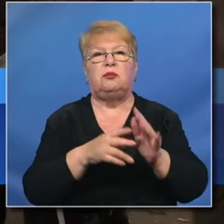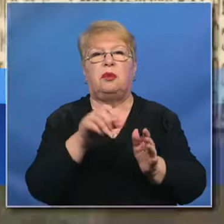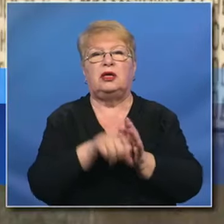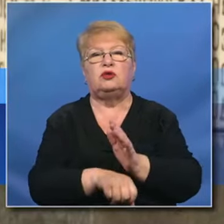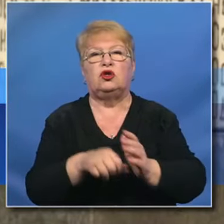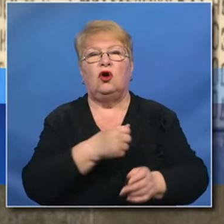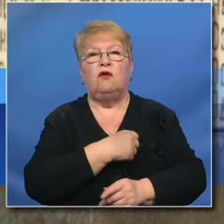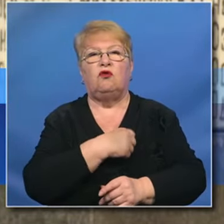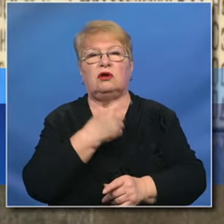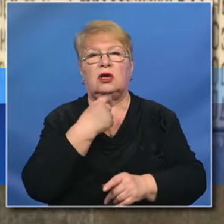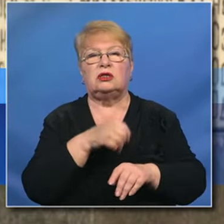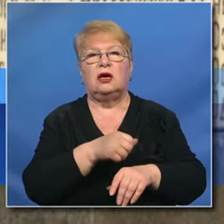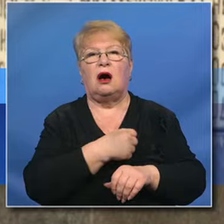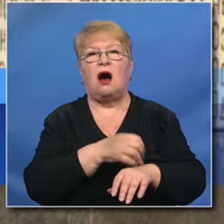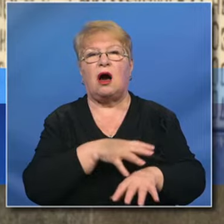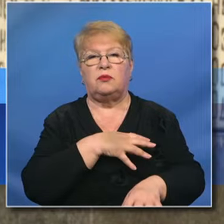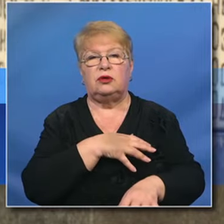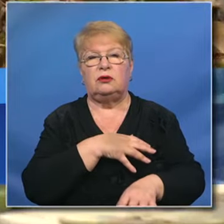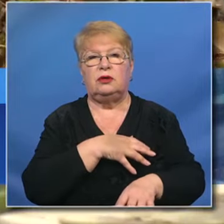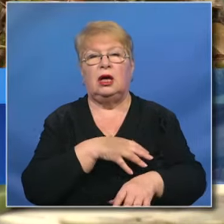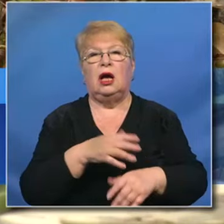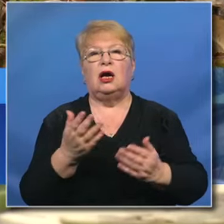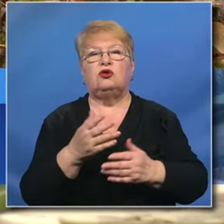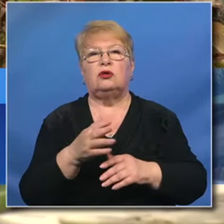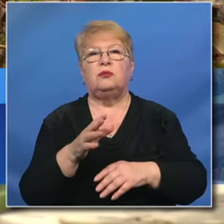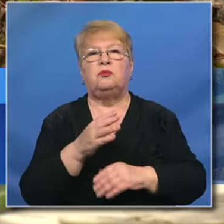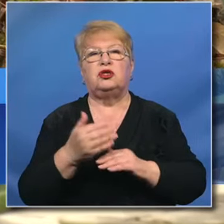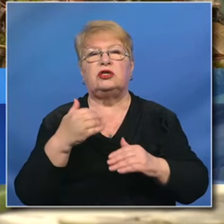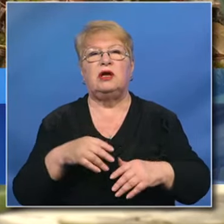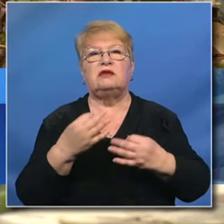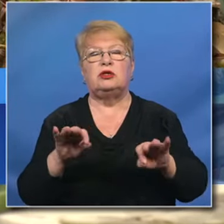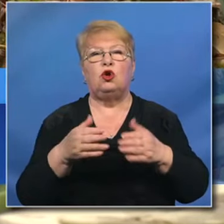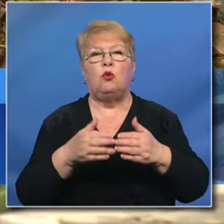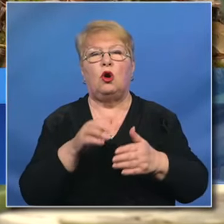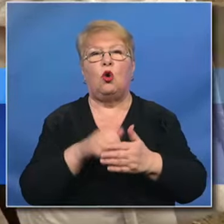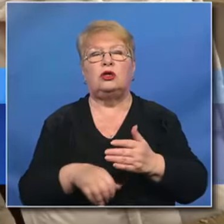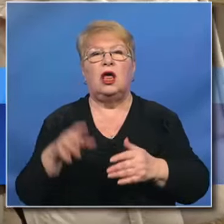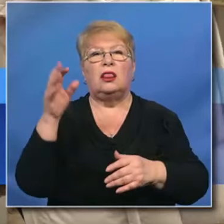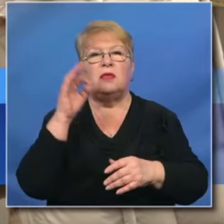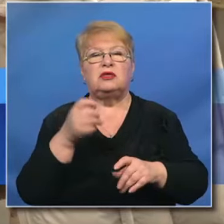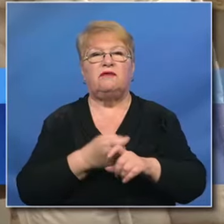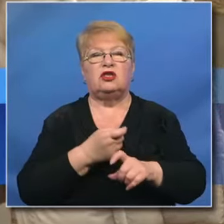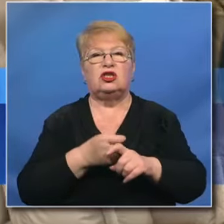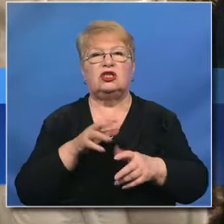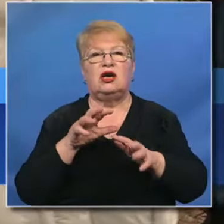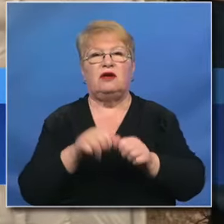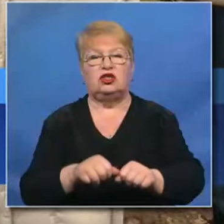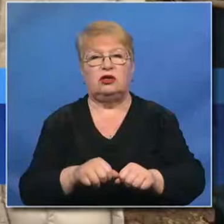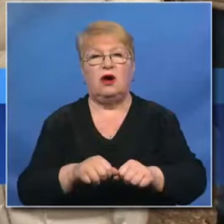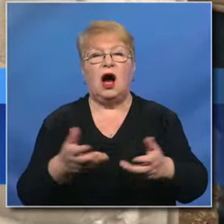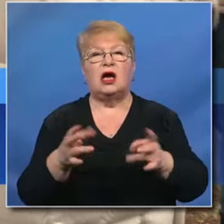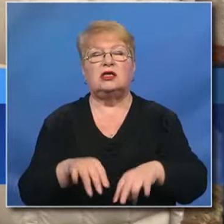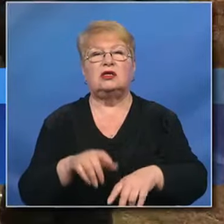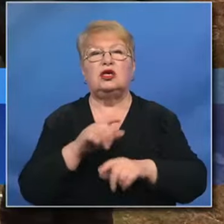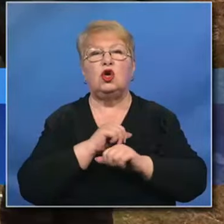погибших воинов Красной Армии принимавших участие в элитных боях которые предшествовали освобождению Гомеля от немецко-фашистских захватчиков